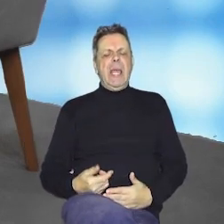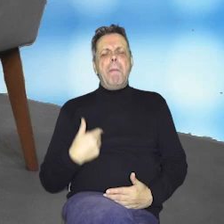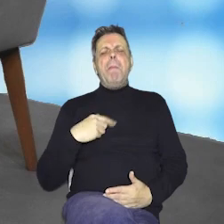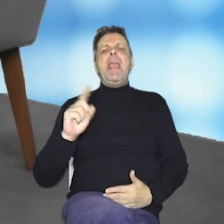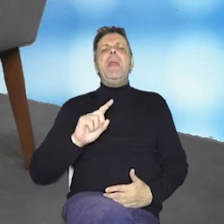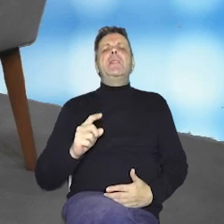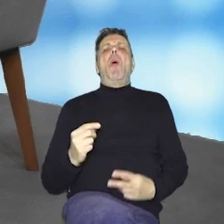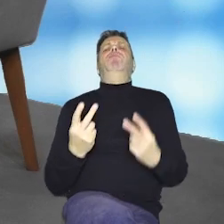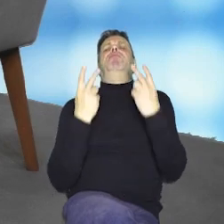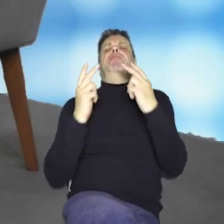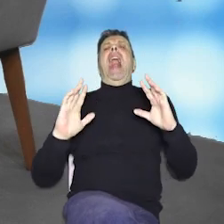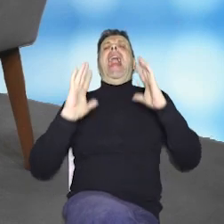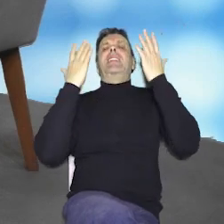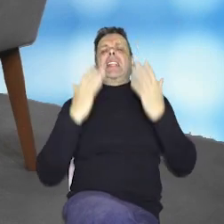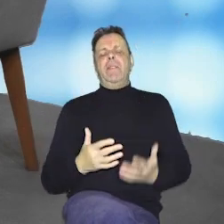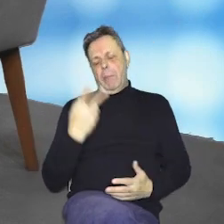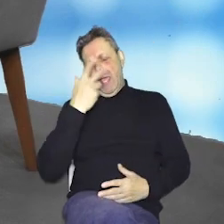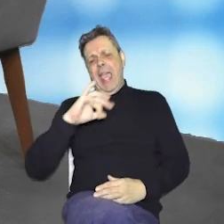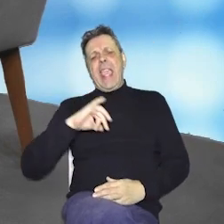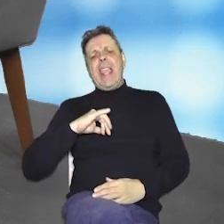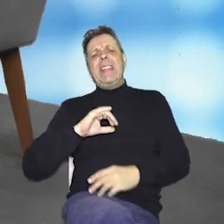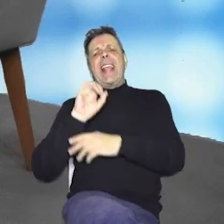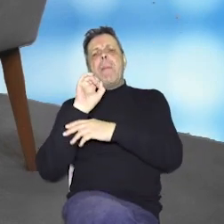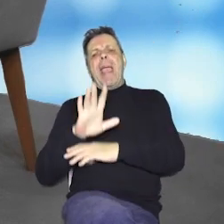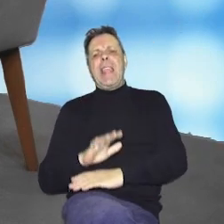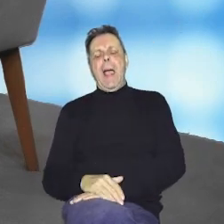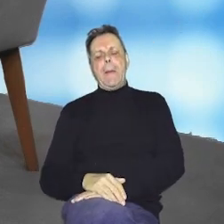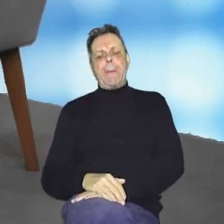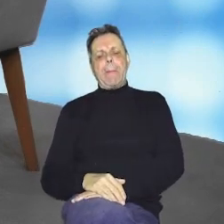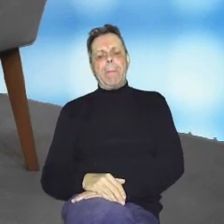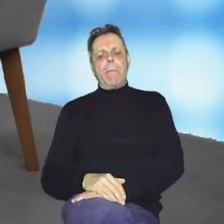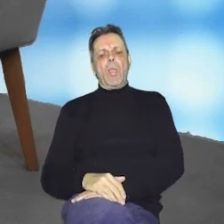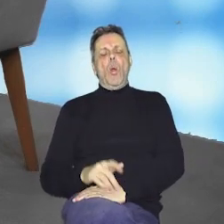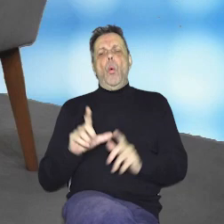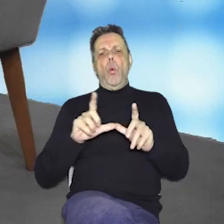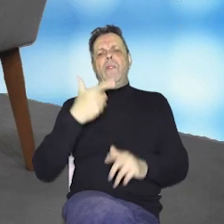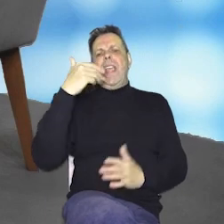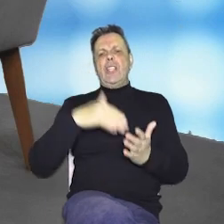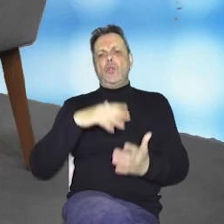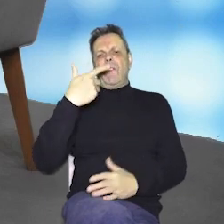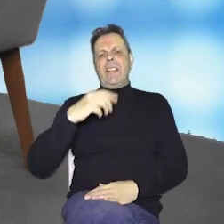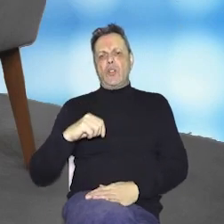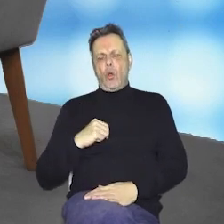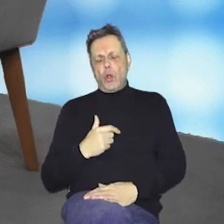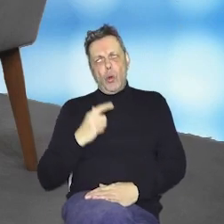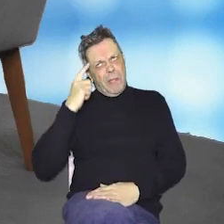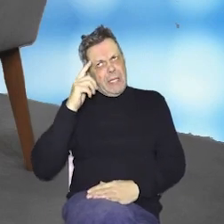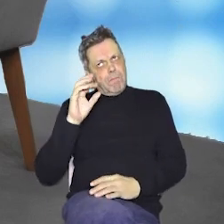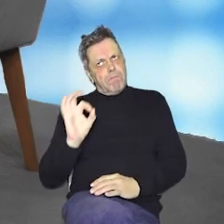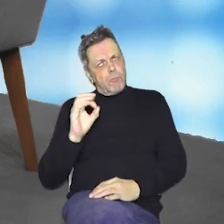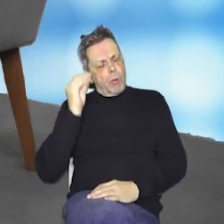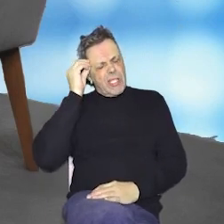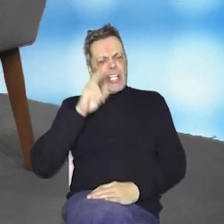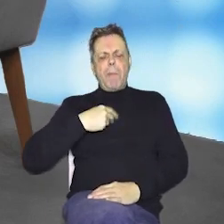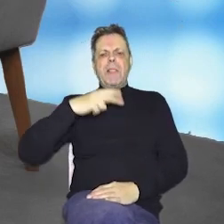Otprilike da. Interes medija, ako smijem reći, u 2020. mislim da se dobro